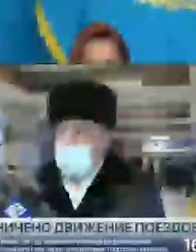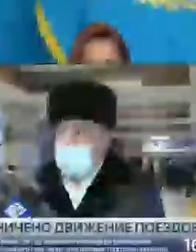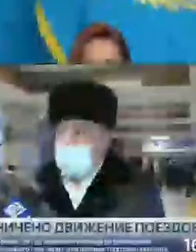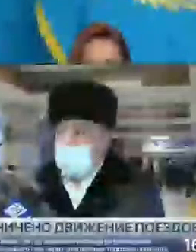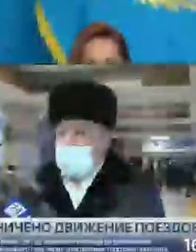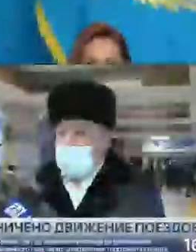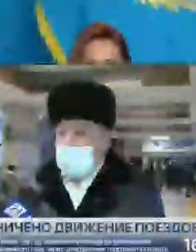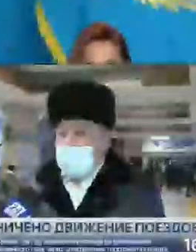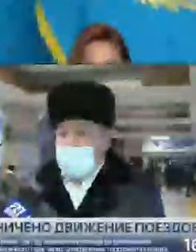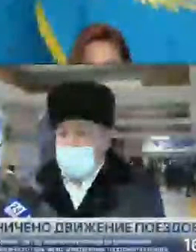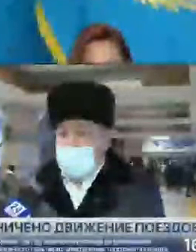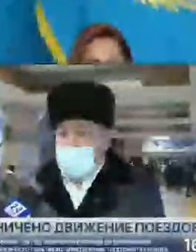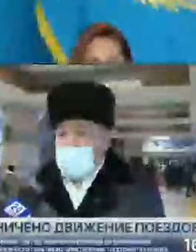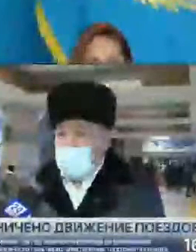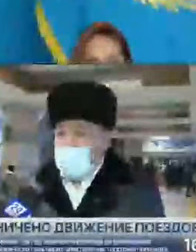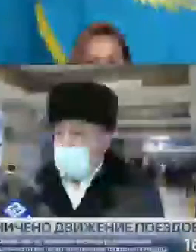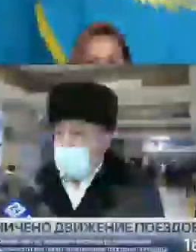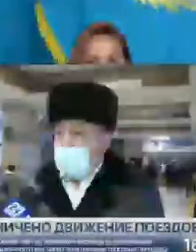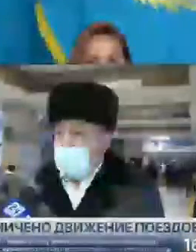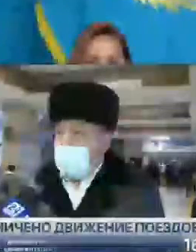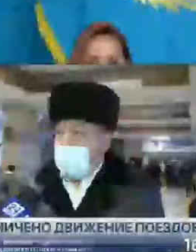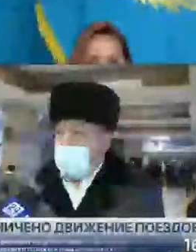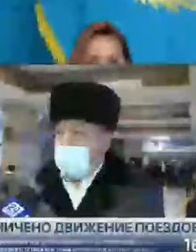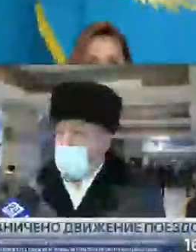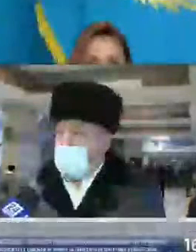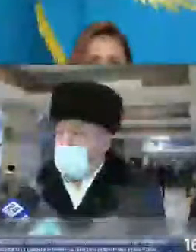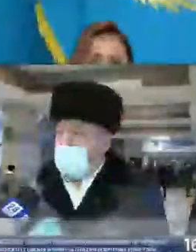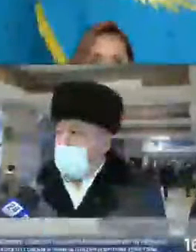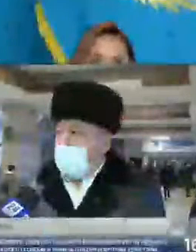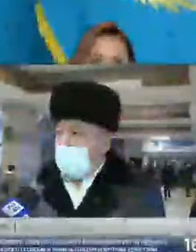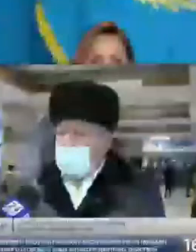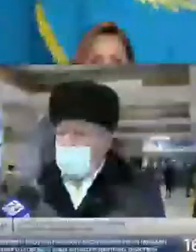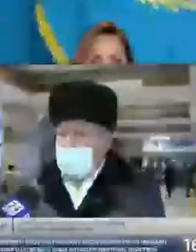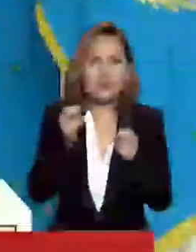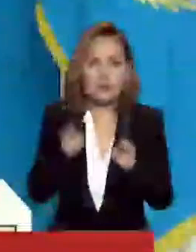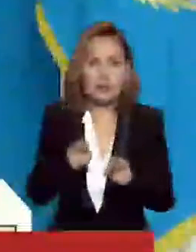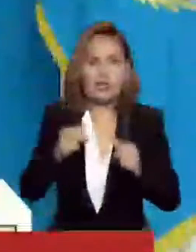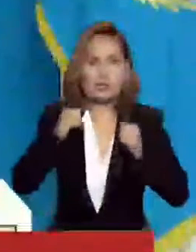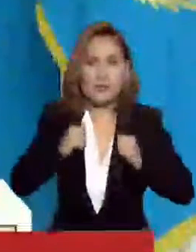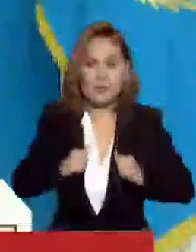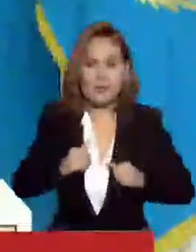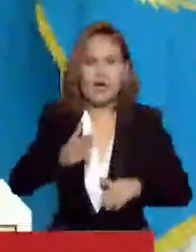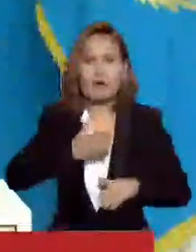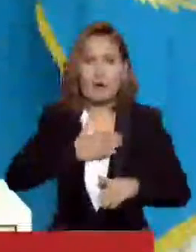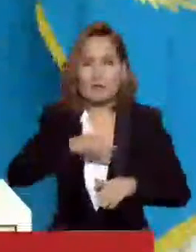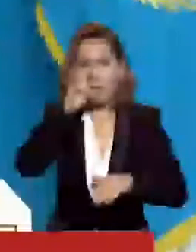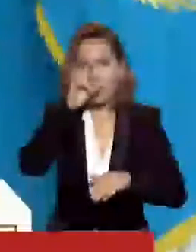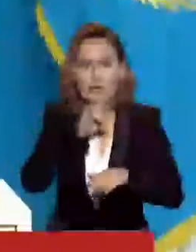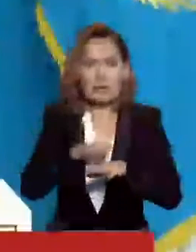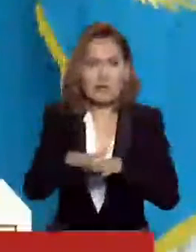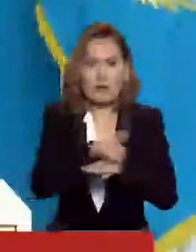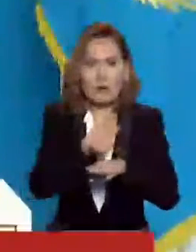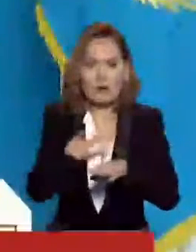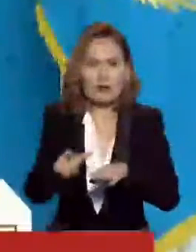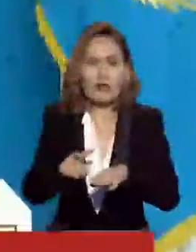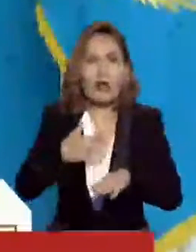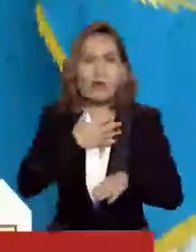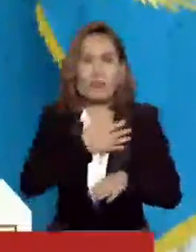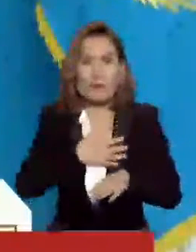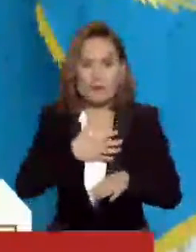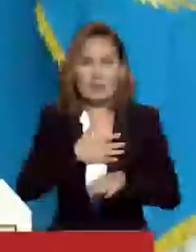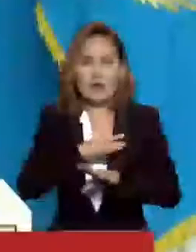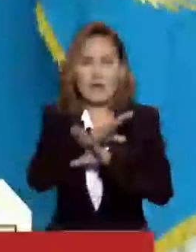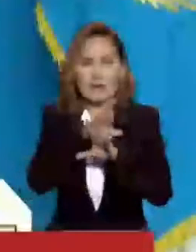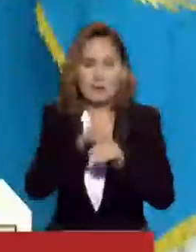мера. Как президент, я обязан защищать безопасность и спокойствие наших граждан, беспокоиться о